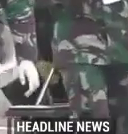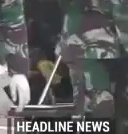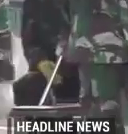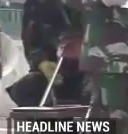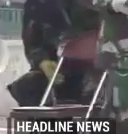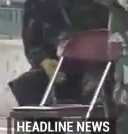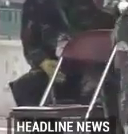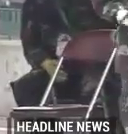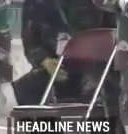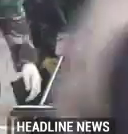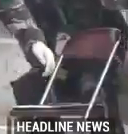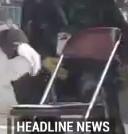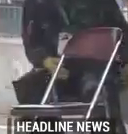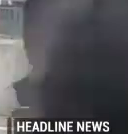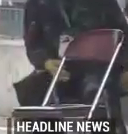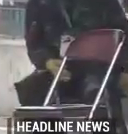rumah.